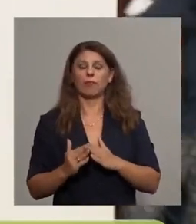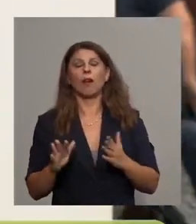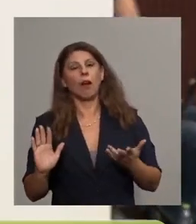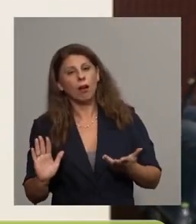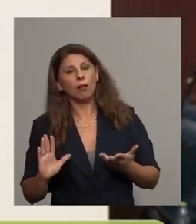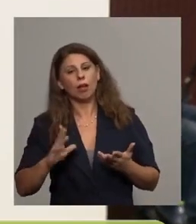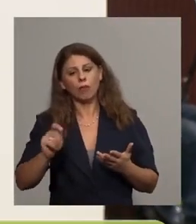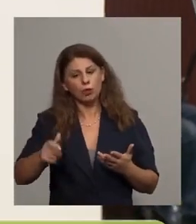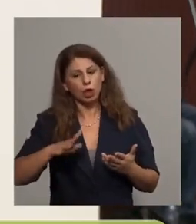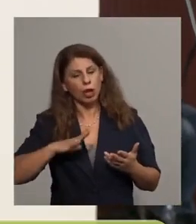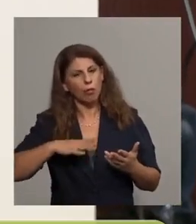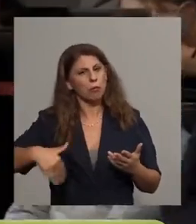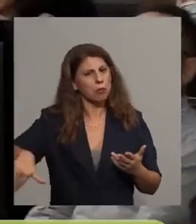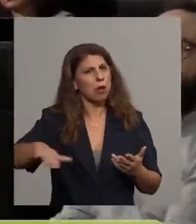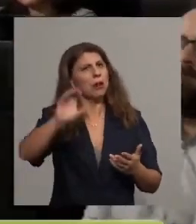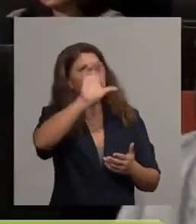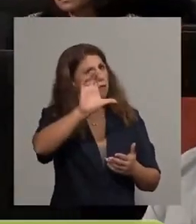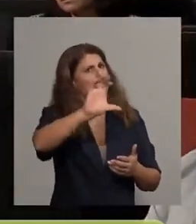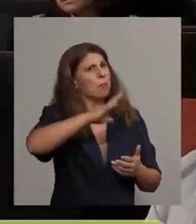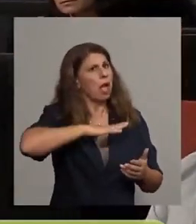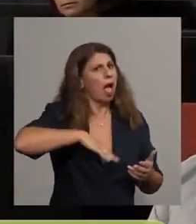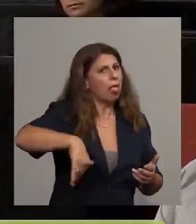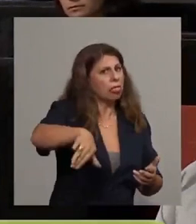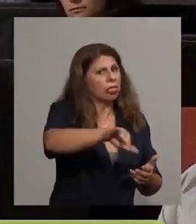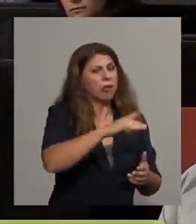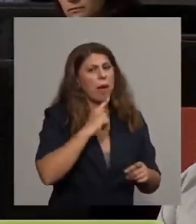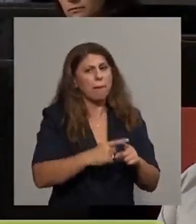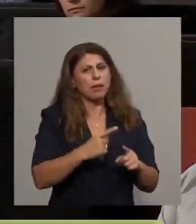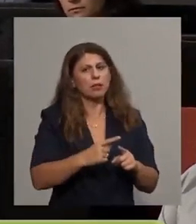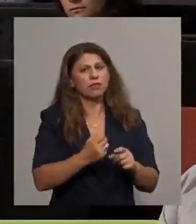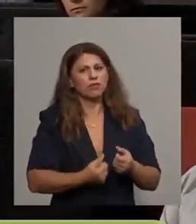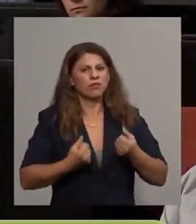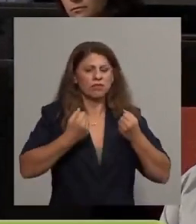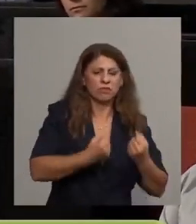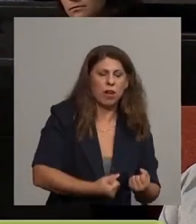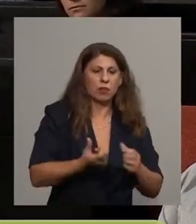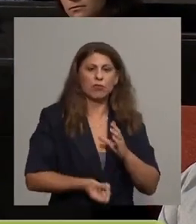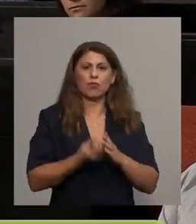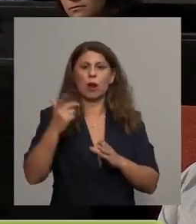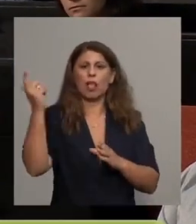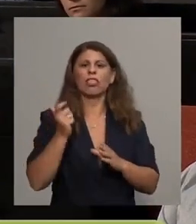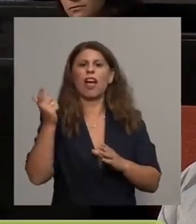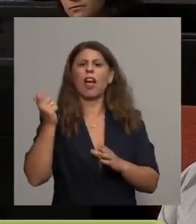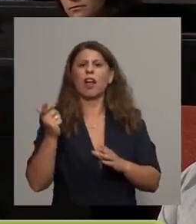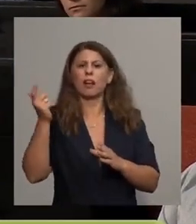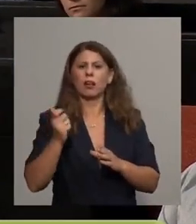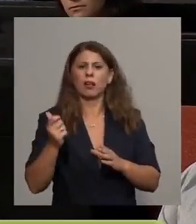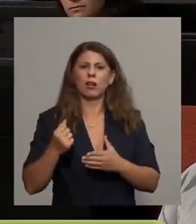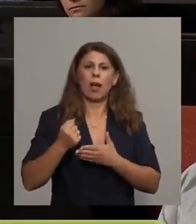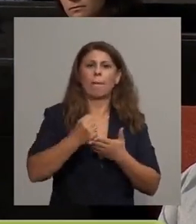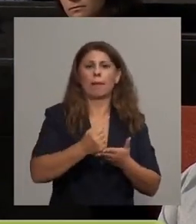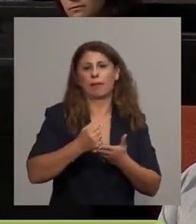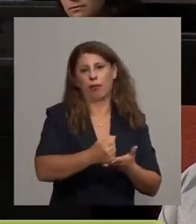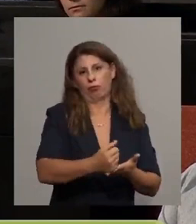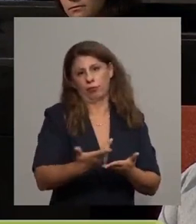φορτώνουν το λαό μας και τους άλλους λαούς της Ευρώπης με νέα δάνεια για να δώσουν κάποιες επιδοτήσεις.